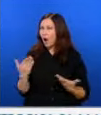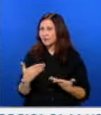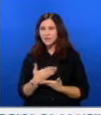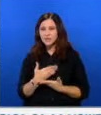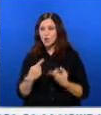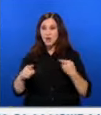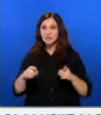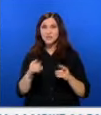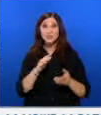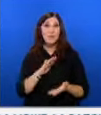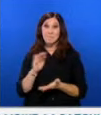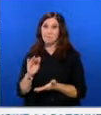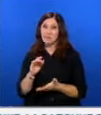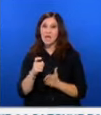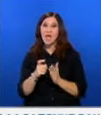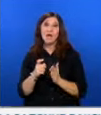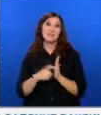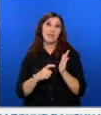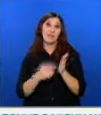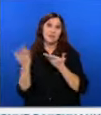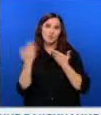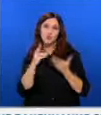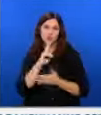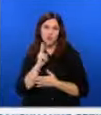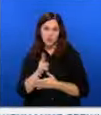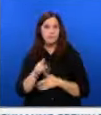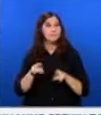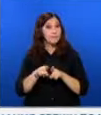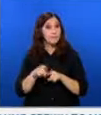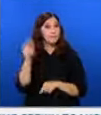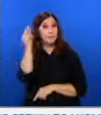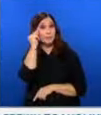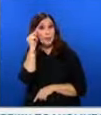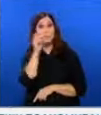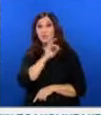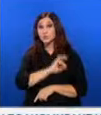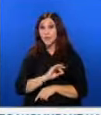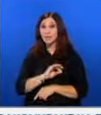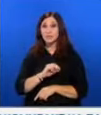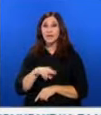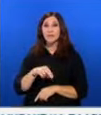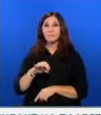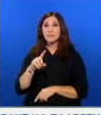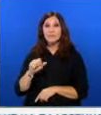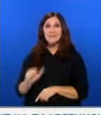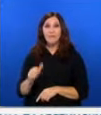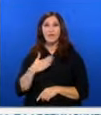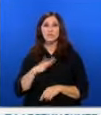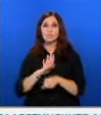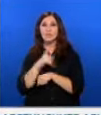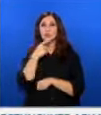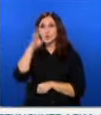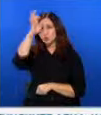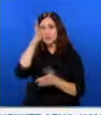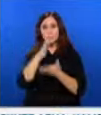интересно в различните предмети е задача на училището и на учителите. И все пак да си припомним резултатите от PISA на нашите 15-годишни ученици